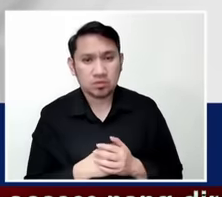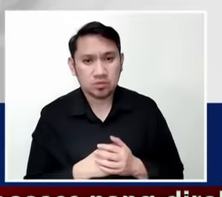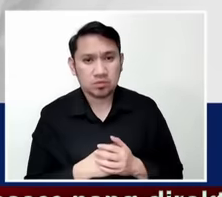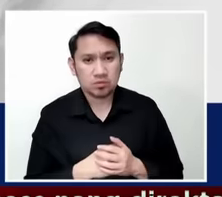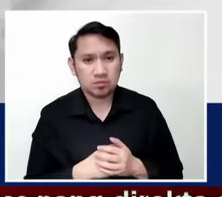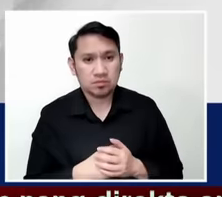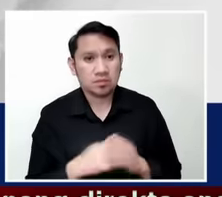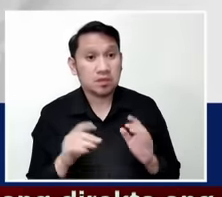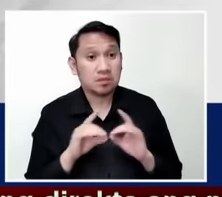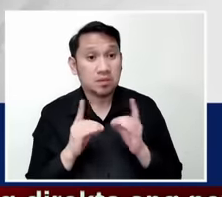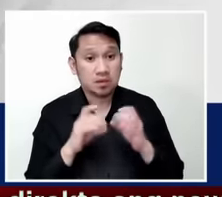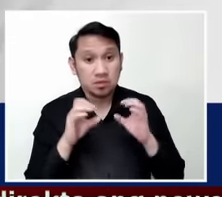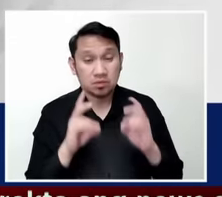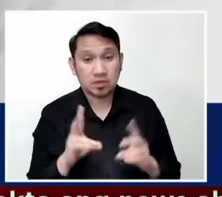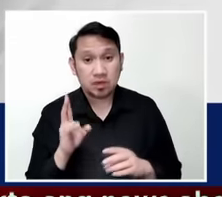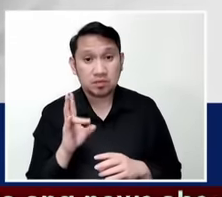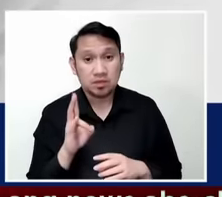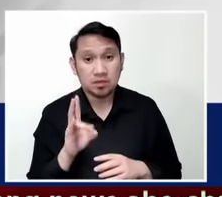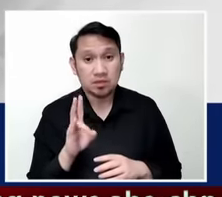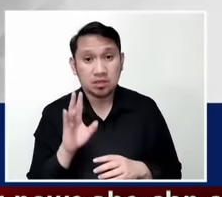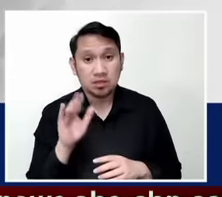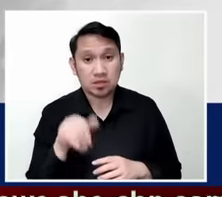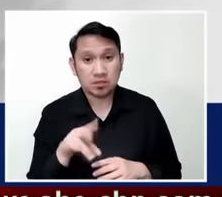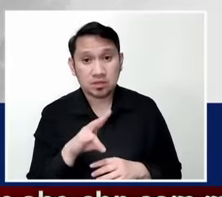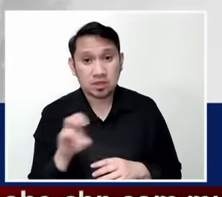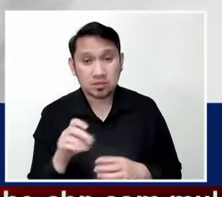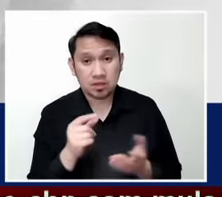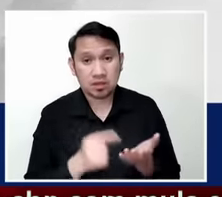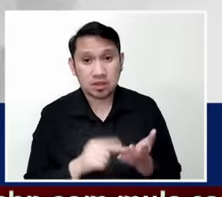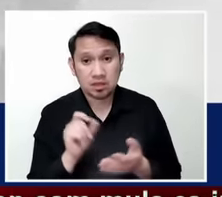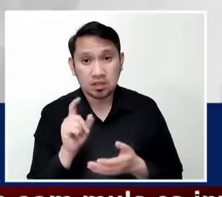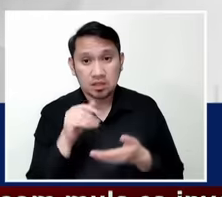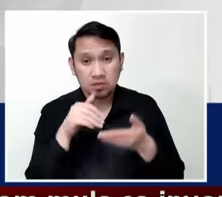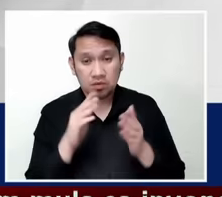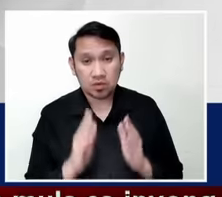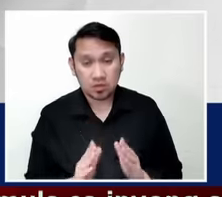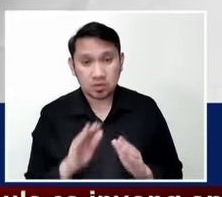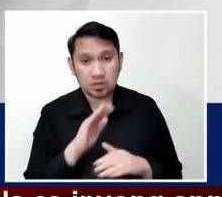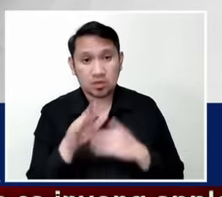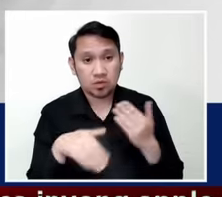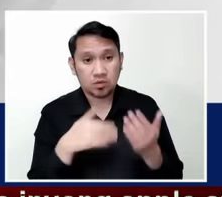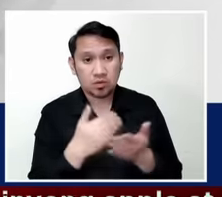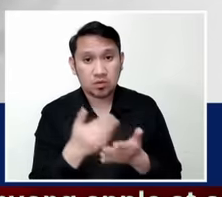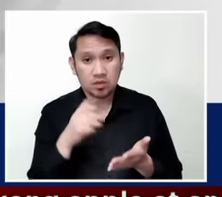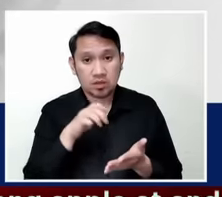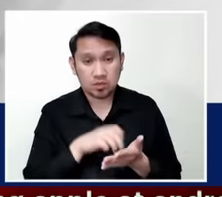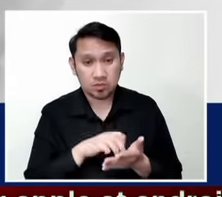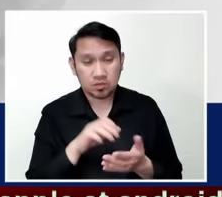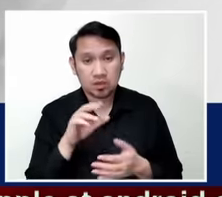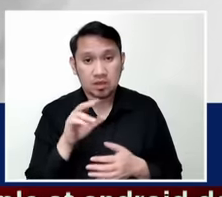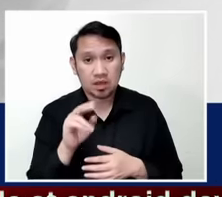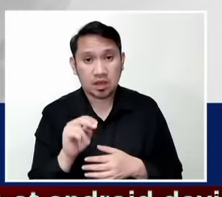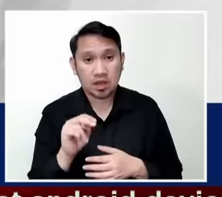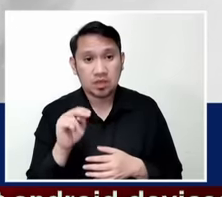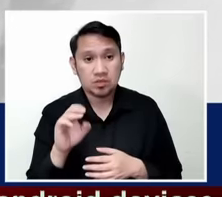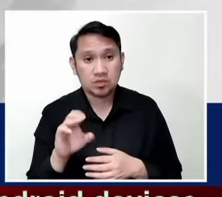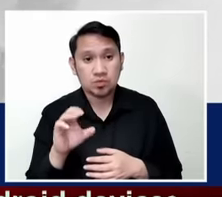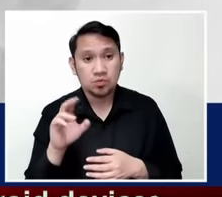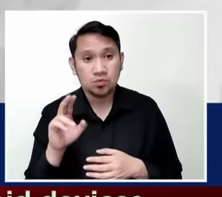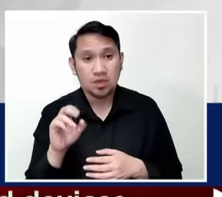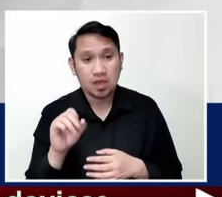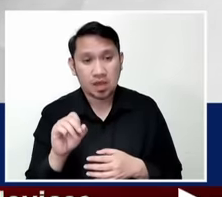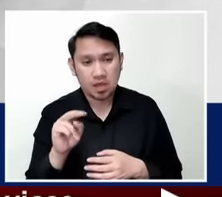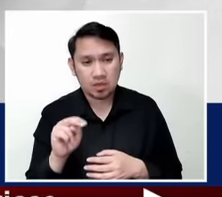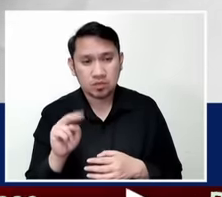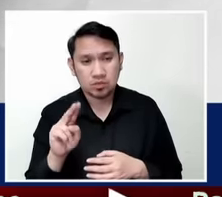mayroong 17,700 na mga grade 11 students ang kasalukuyang naka-enroll sa SUCs at LUCs na hindi